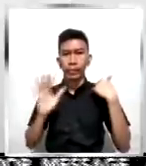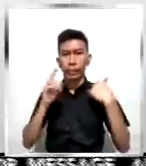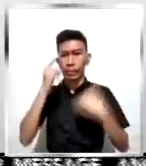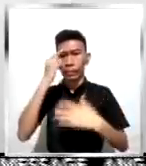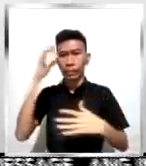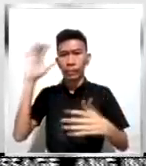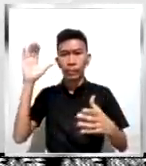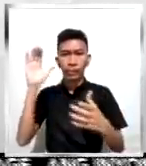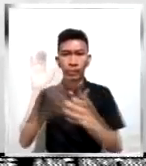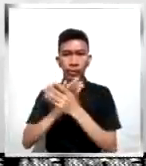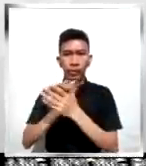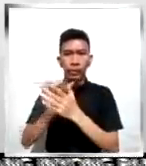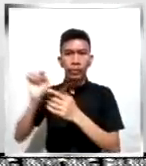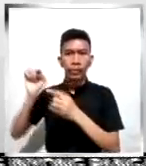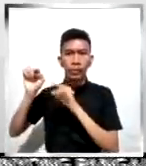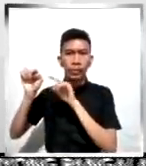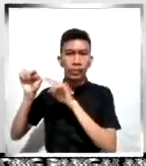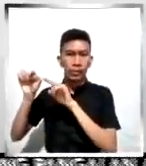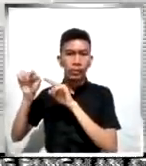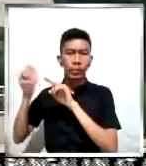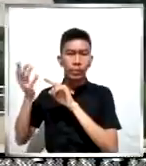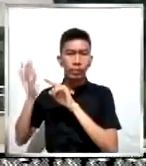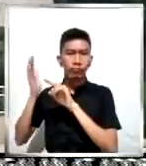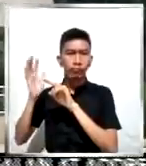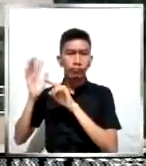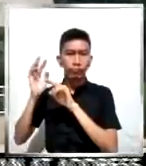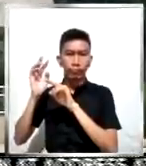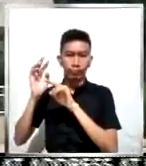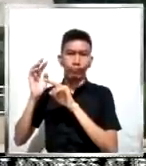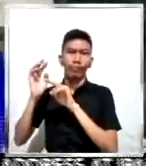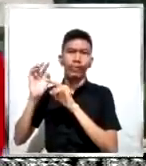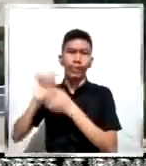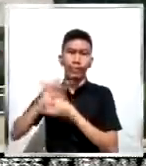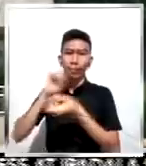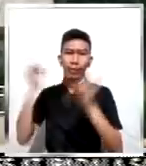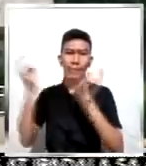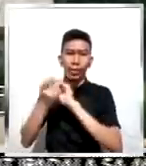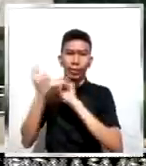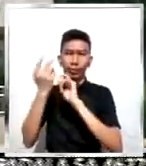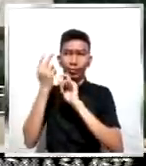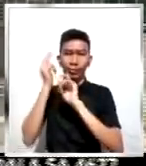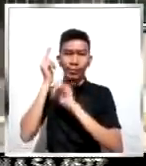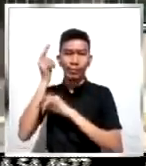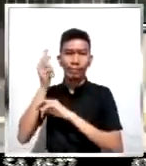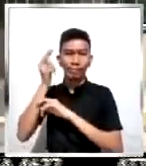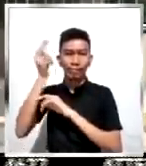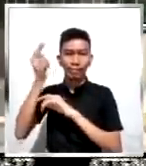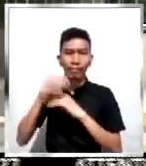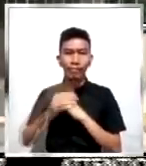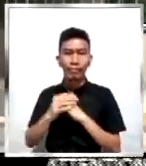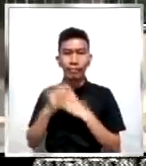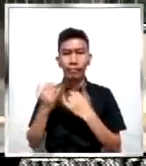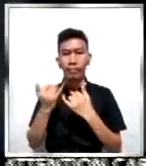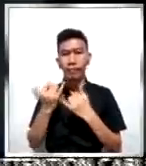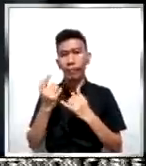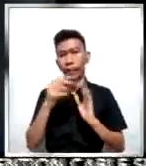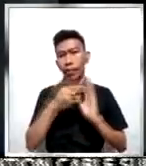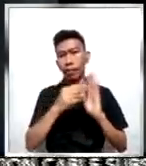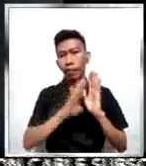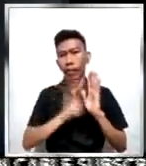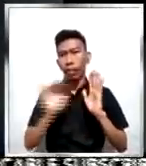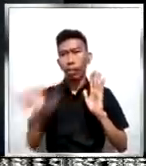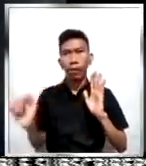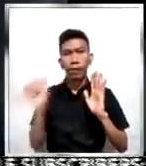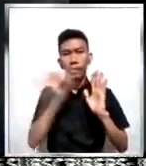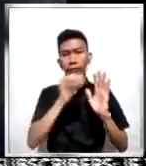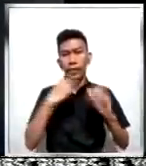sa historical revisionism. Sa ngayon, wala pang kaparehong panukalang batas na nakahain sa Senado. Ayon kay